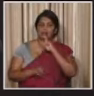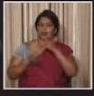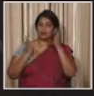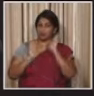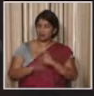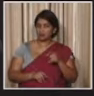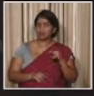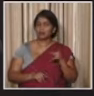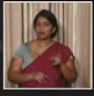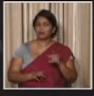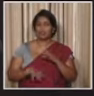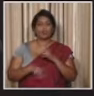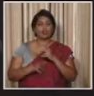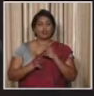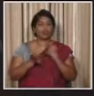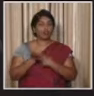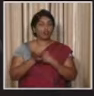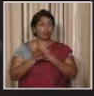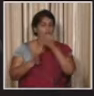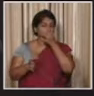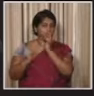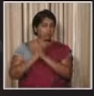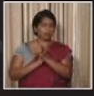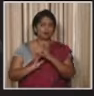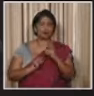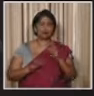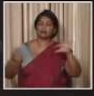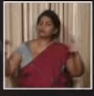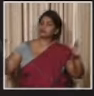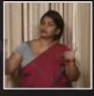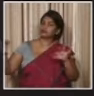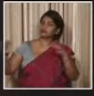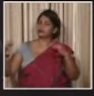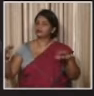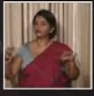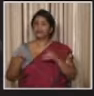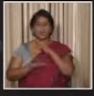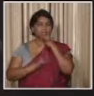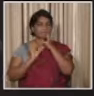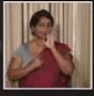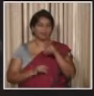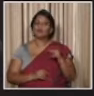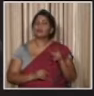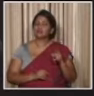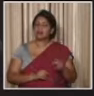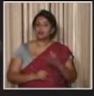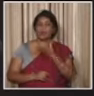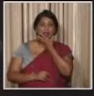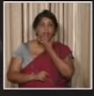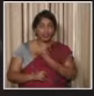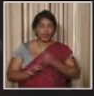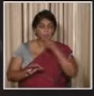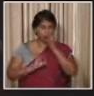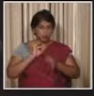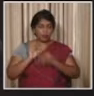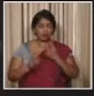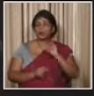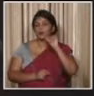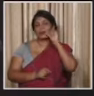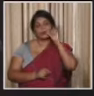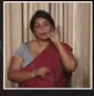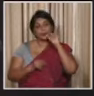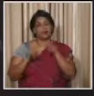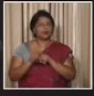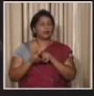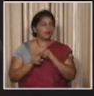awashe. Rome gini kane di niro wina awal dene kela kela kata wakti no. Raula patu eddi surutu patu kerua